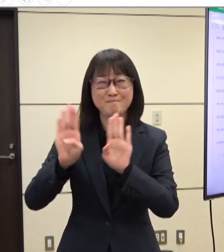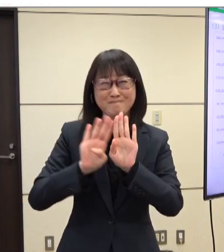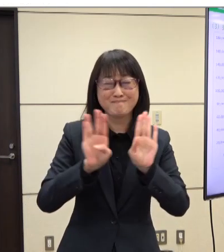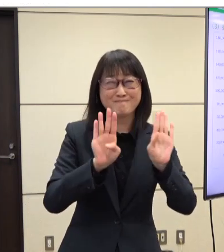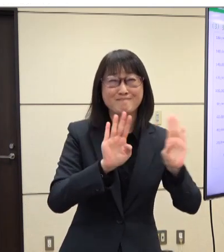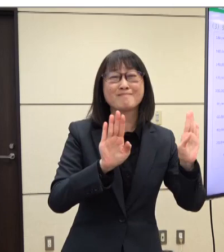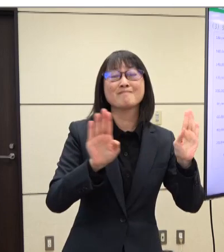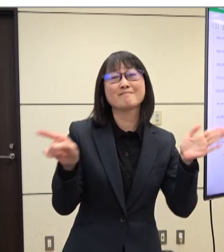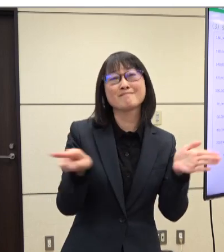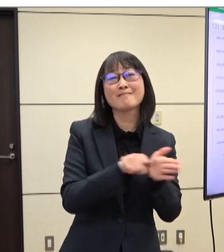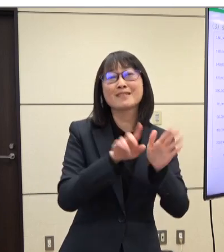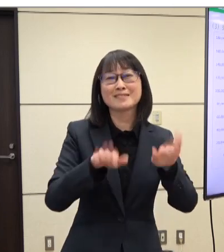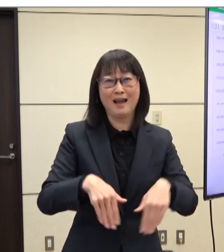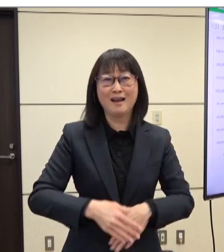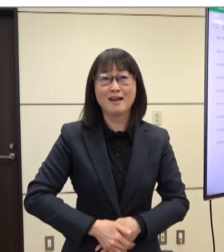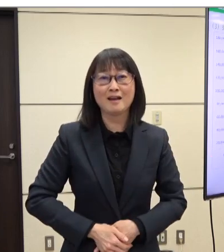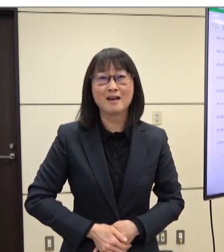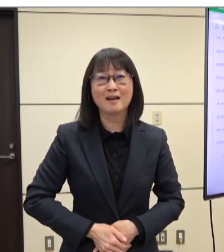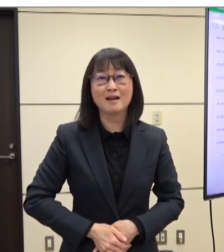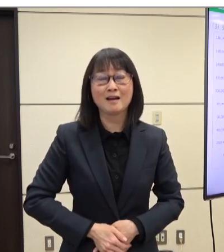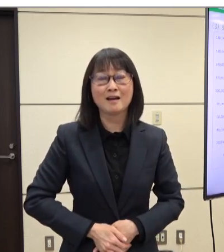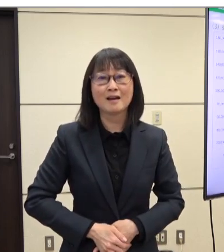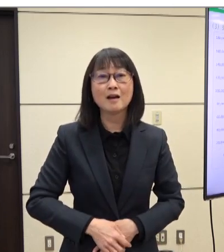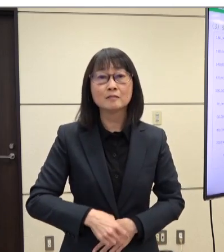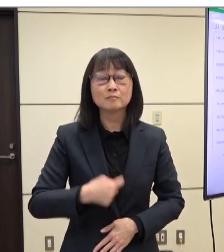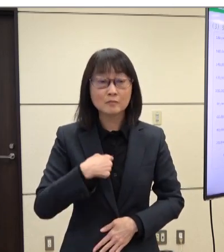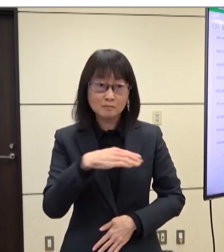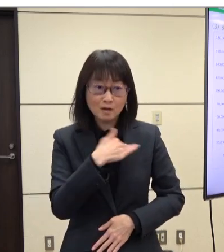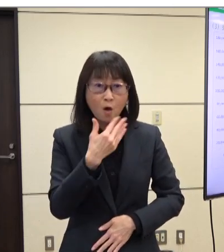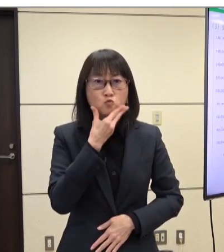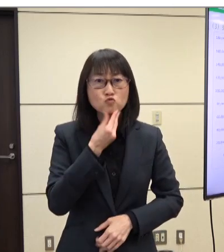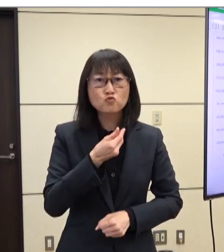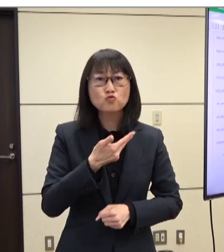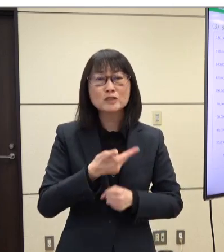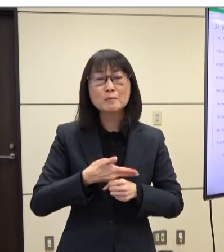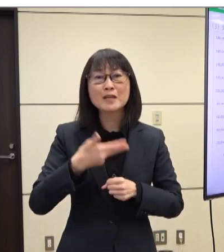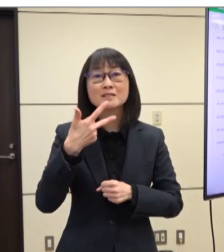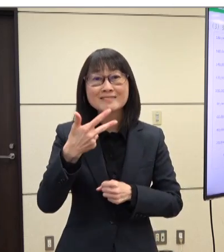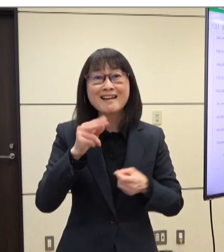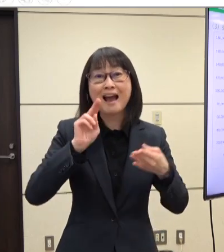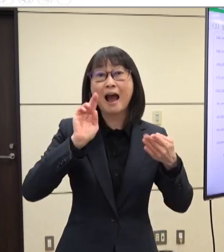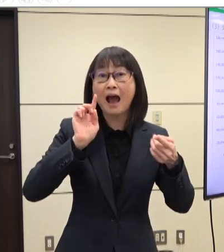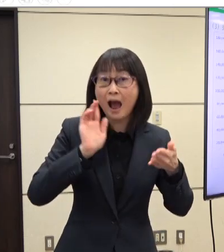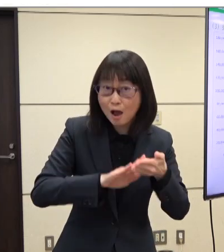やっぱり我々とすればこの特色を生かしたイベントを実施していきたいというふうに考えておりまして、